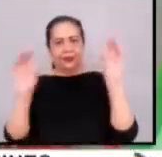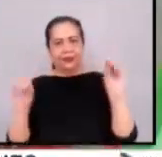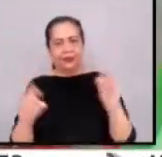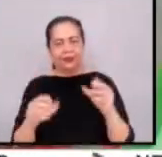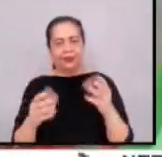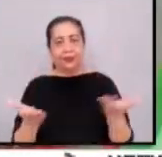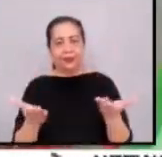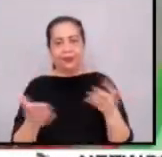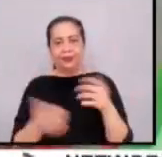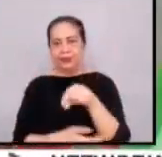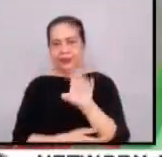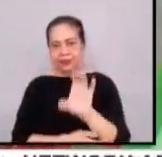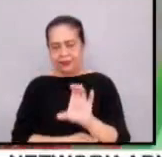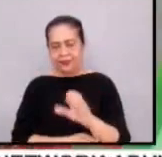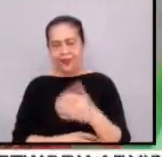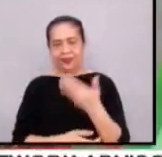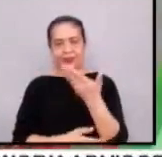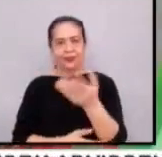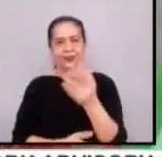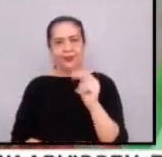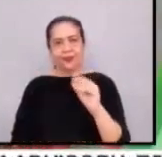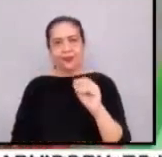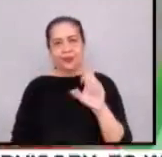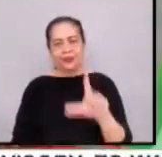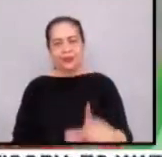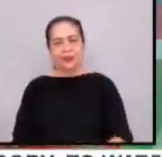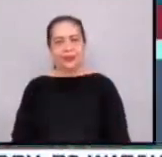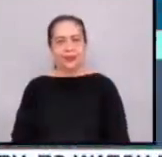City. Nagbabalik si Noel Talakay. Rise and shine, Noel.